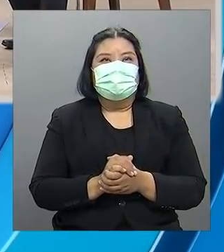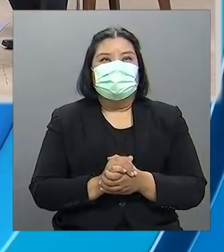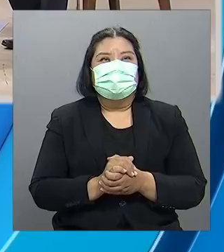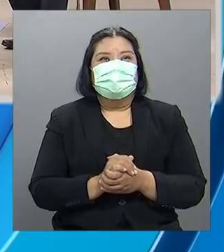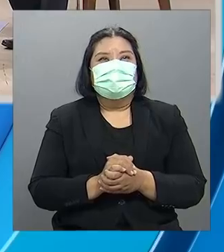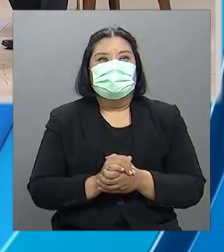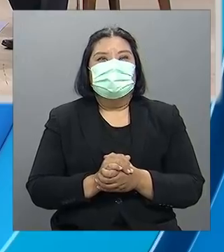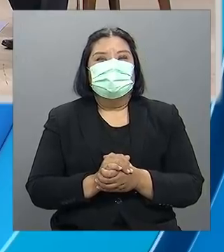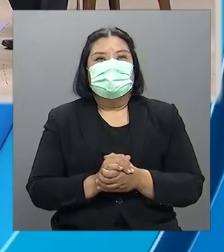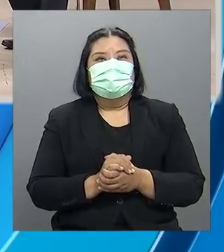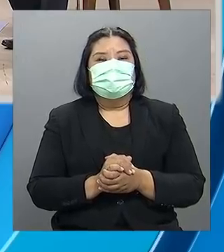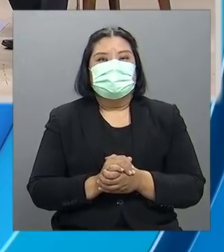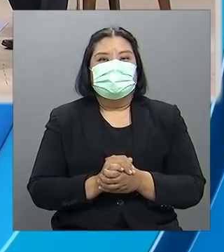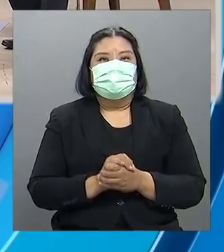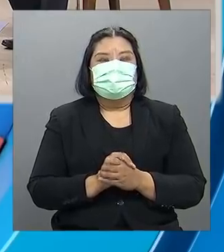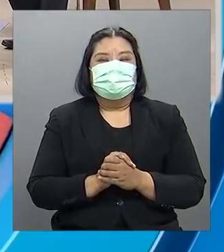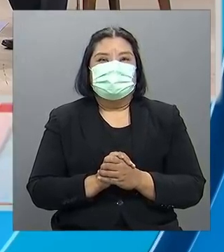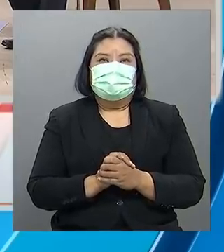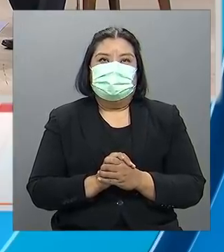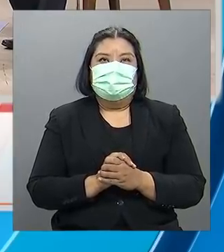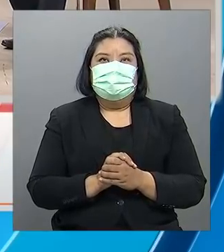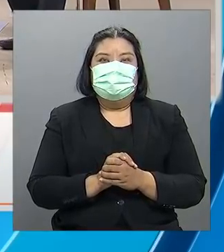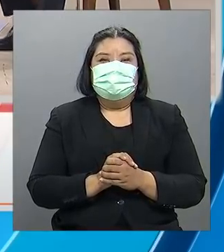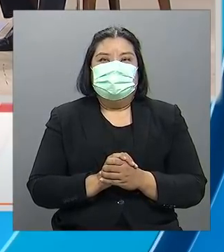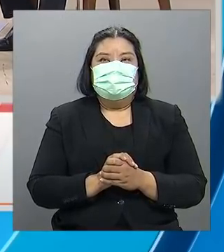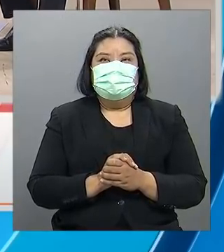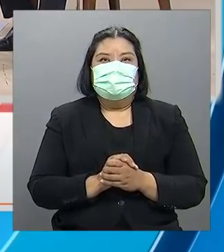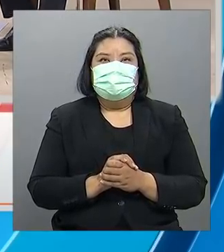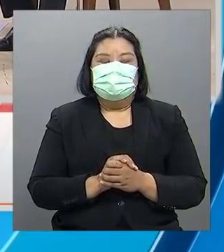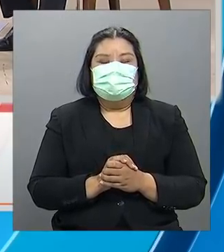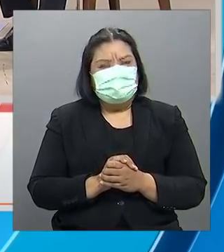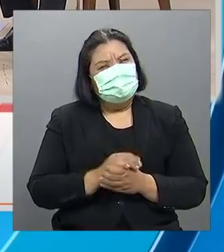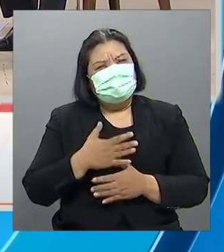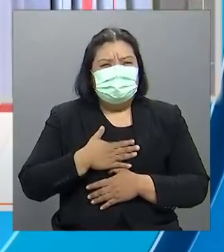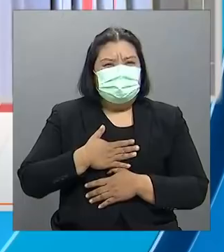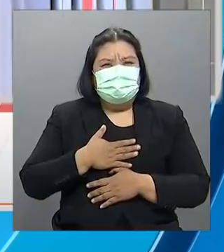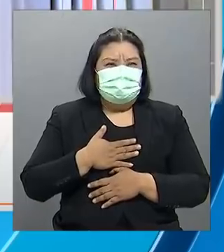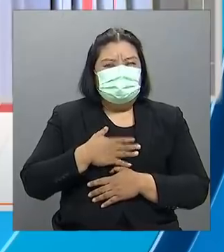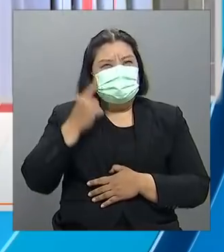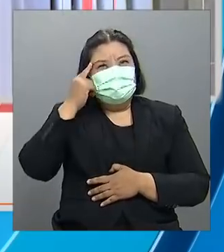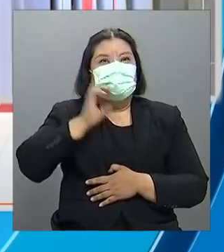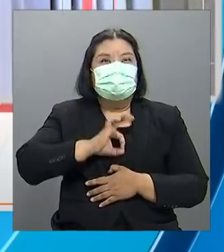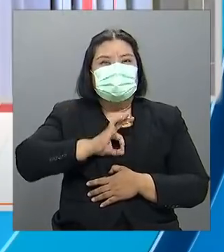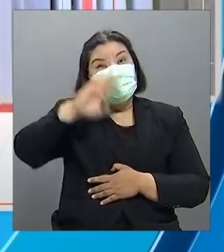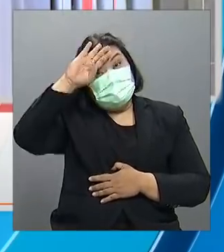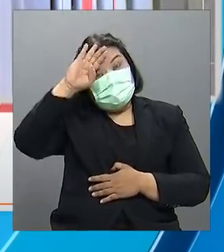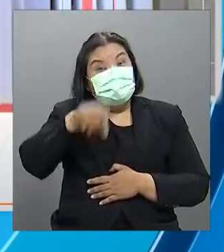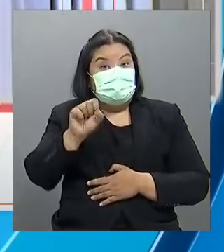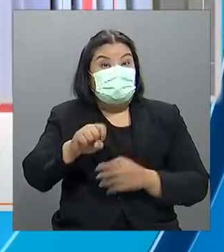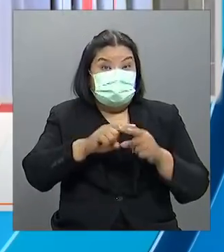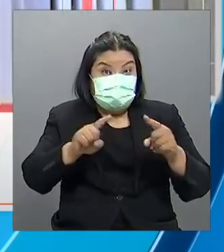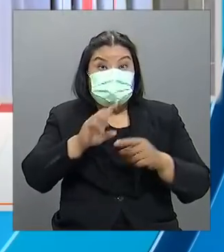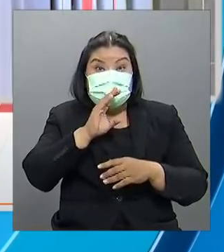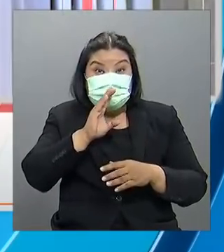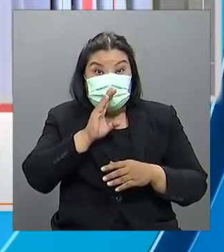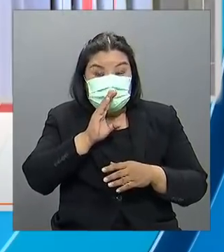เอาล่ะครับพอฟังแบบนี้แล้วถึงแม้ถ้าผมจะต้องป่วยขึ้นมานะแต่ถ้ามีกล่องนี้ ครับ ผมน่าจะต้องรอดกล่องรอดต